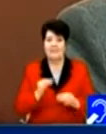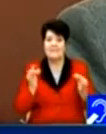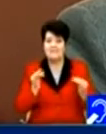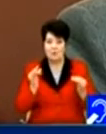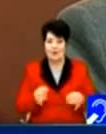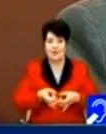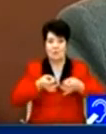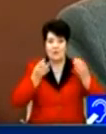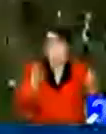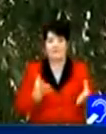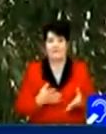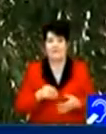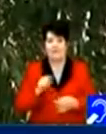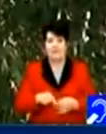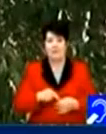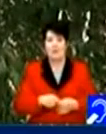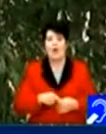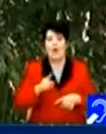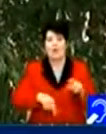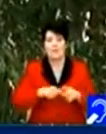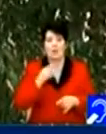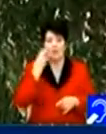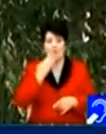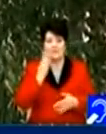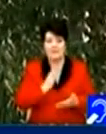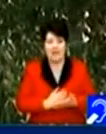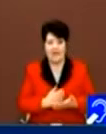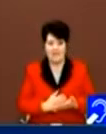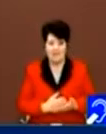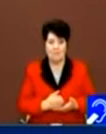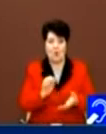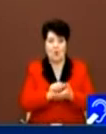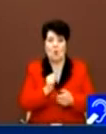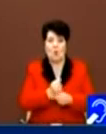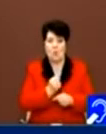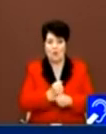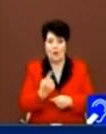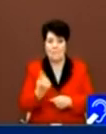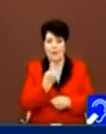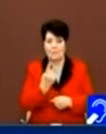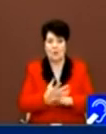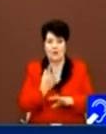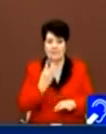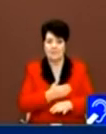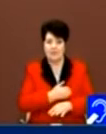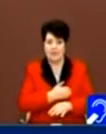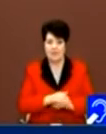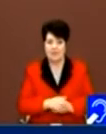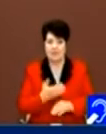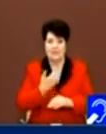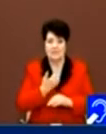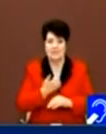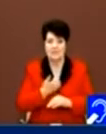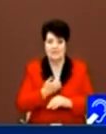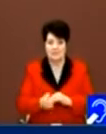istorică, culturală, identitară pentru neamul român, să avem parte de conlucrare. Vrem, în primul rând, să forțăm